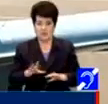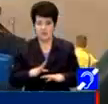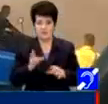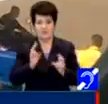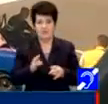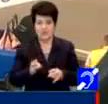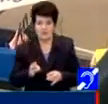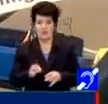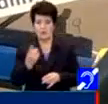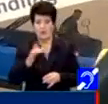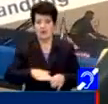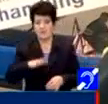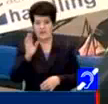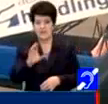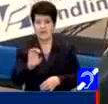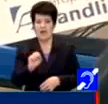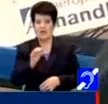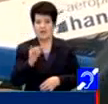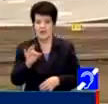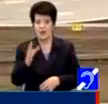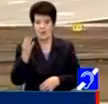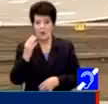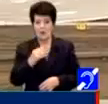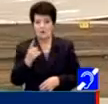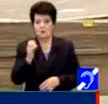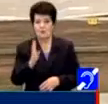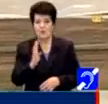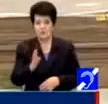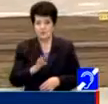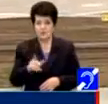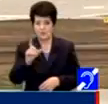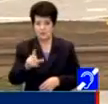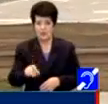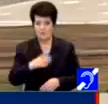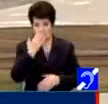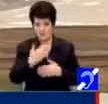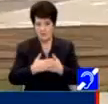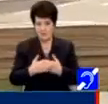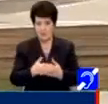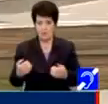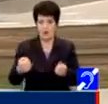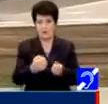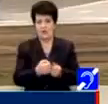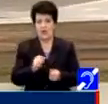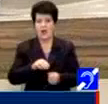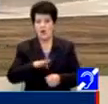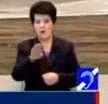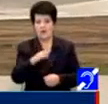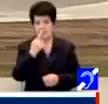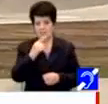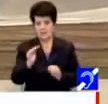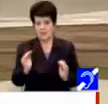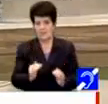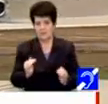urmări tragice. Un avion al companiei Air Moldova cu 140 de pasageri la bord a fost la un pas de a se ciocni cu o aeronavă de